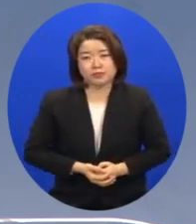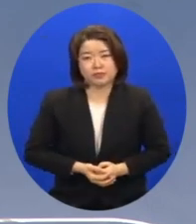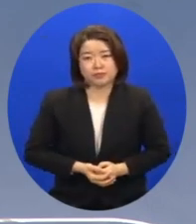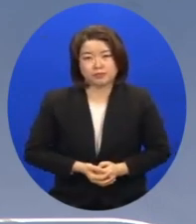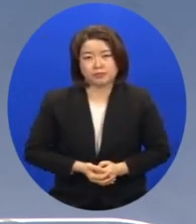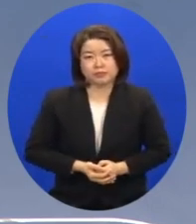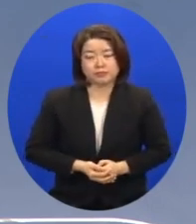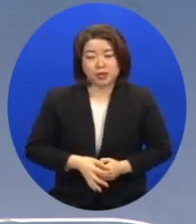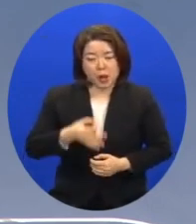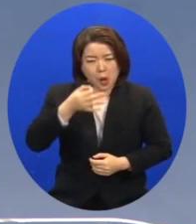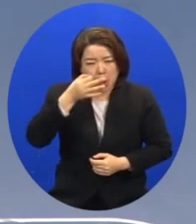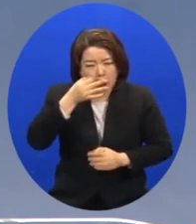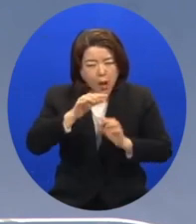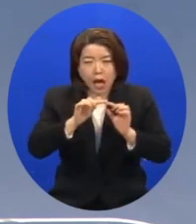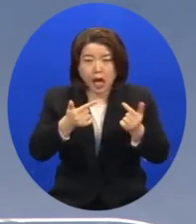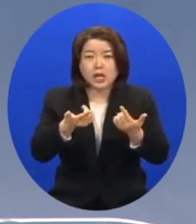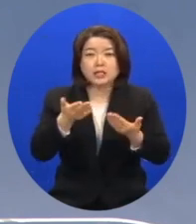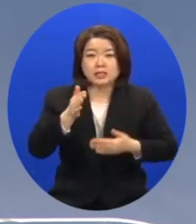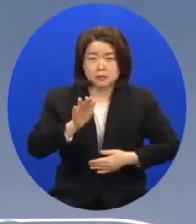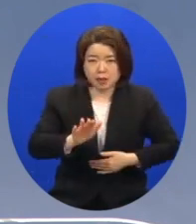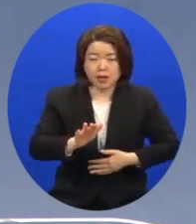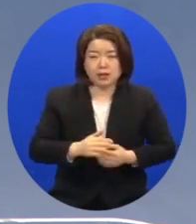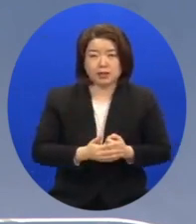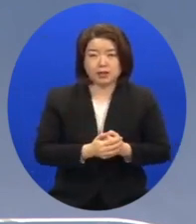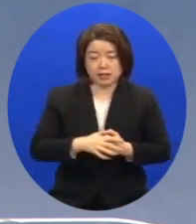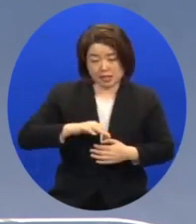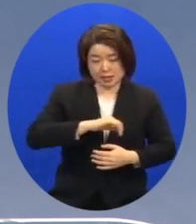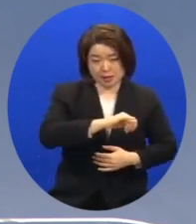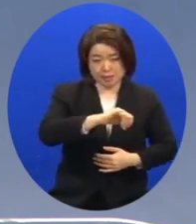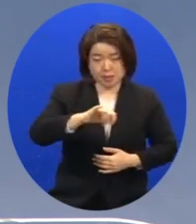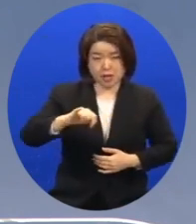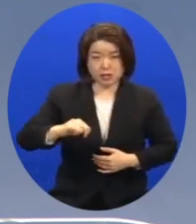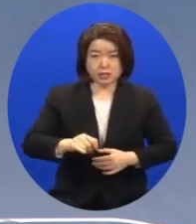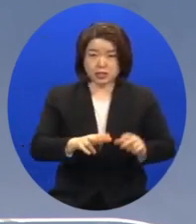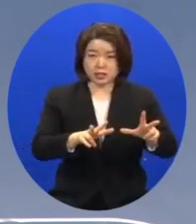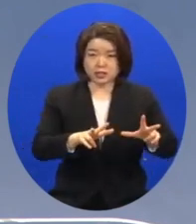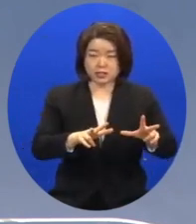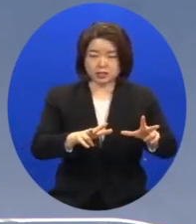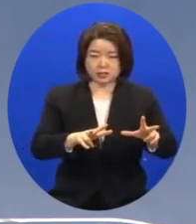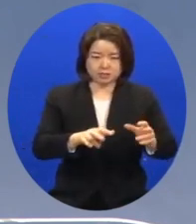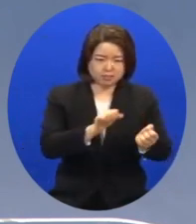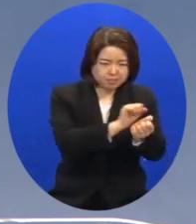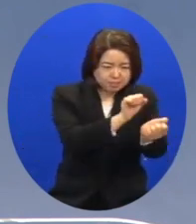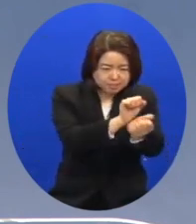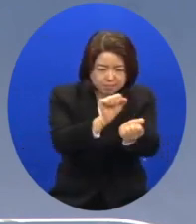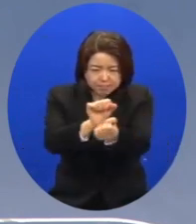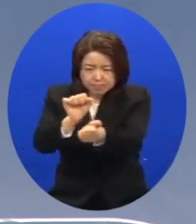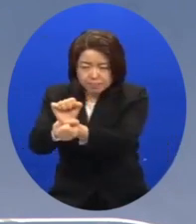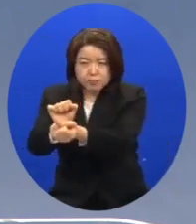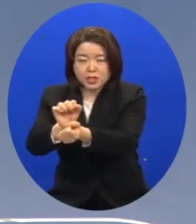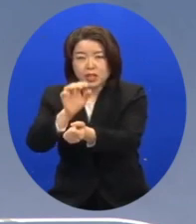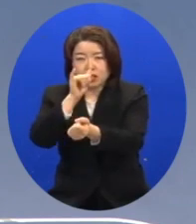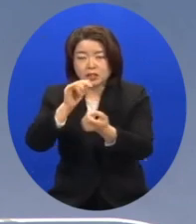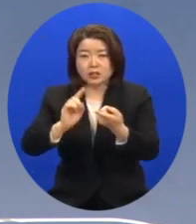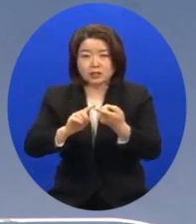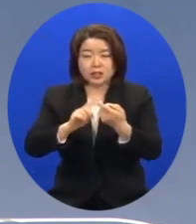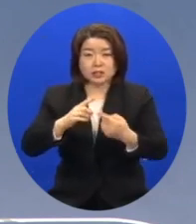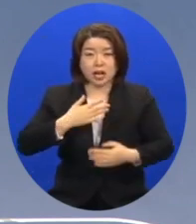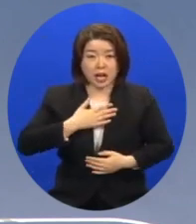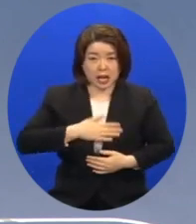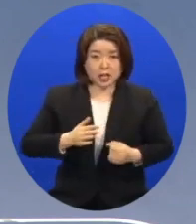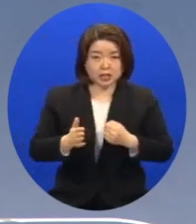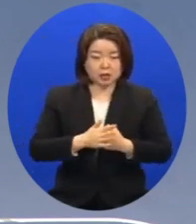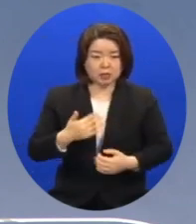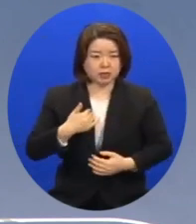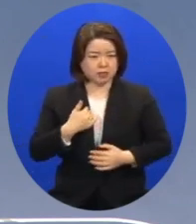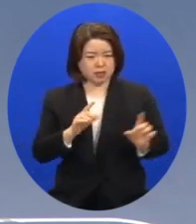보이지 않지만 바이러스가 지금 이렇게 전념 되고 있다는 사실을 아니까 바뀌지